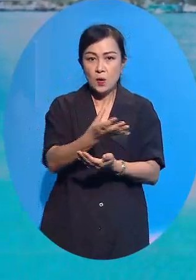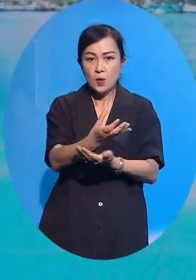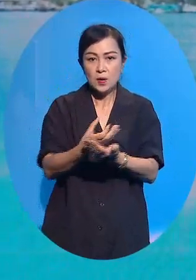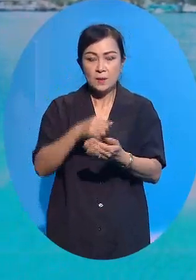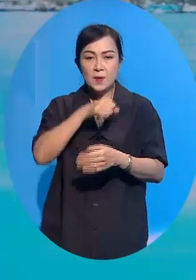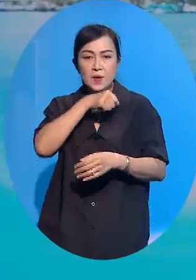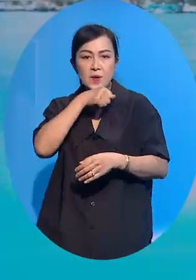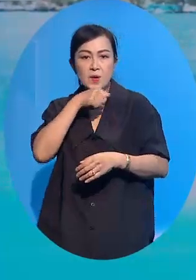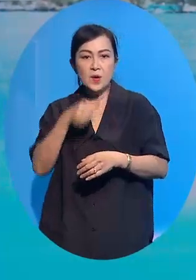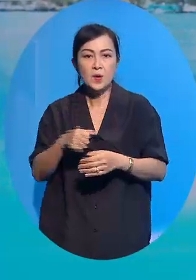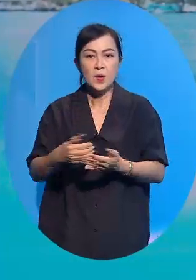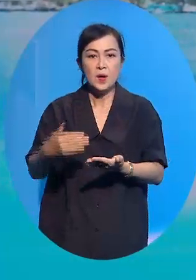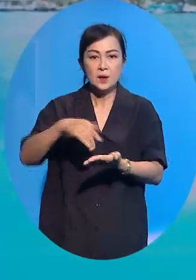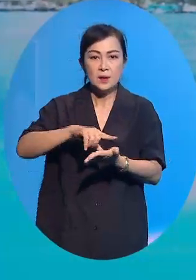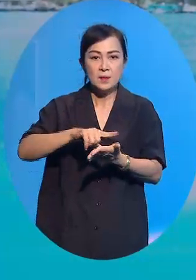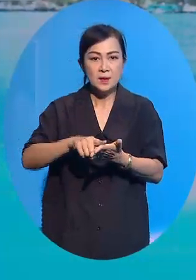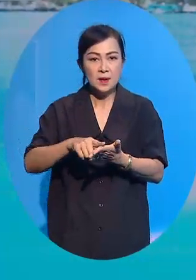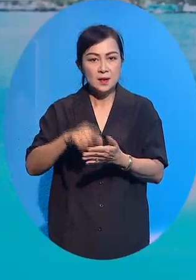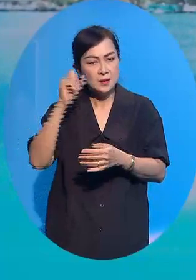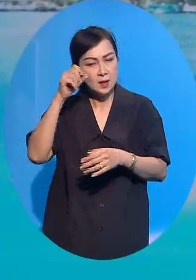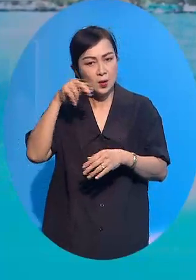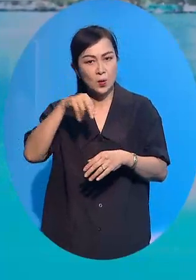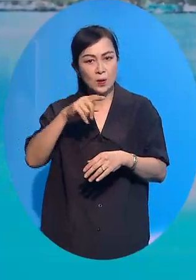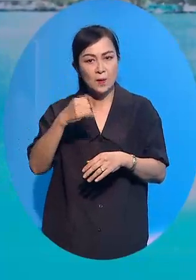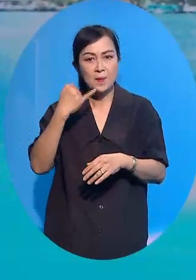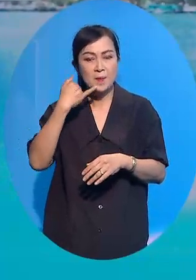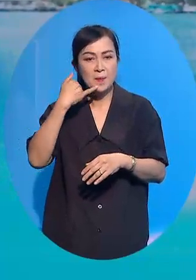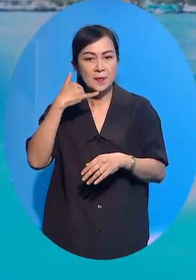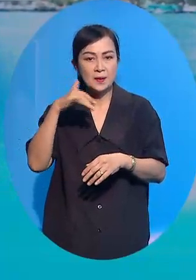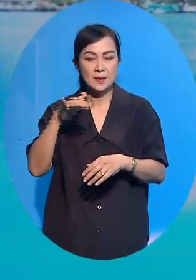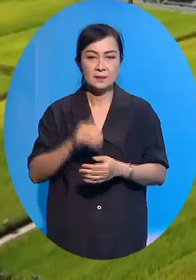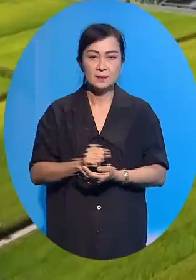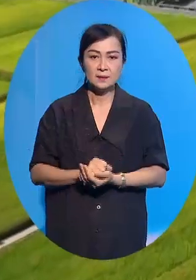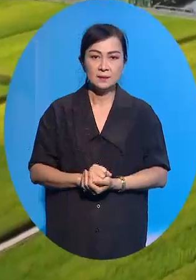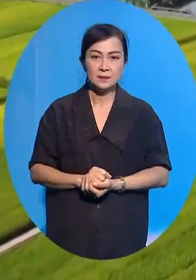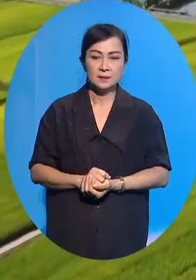nhập khẩu yếu và việc gia hạn sáng kiến ngũ cốc Biển Đen.